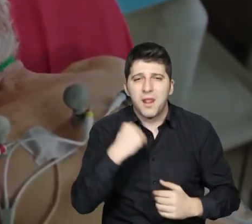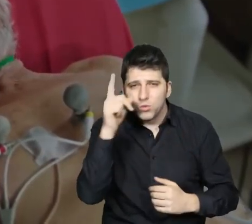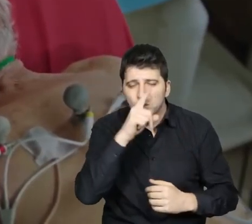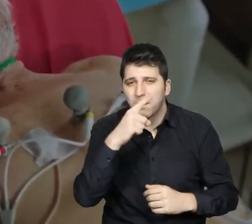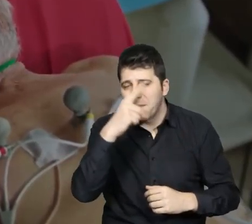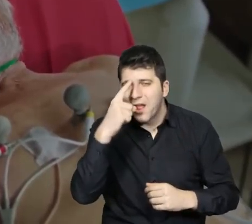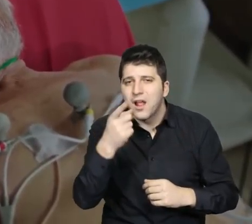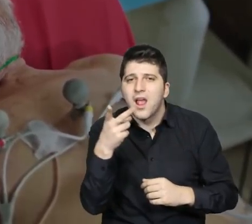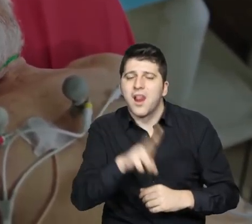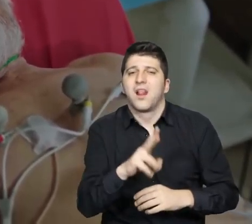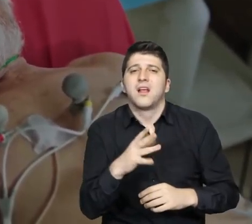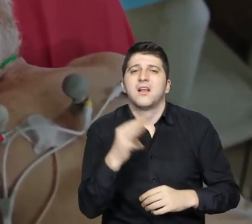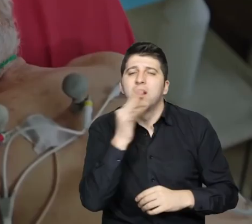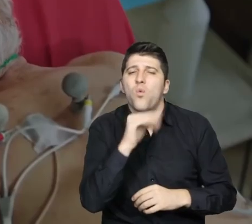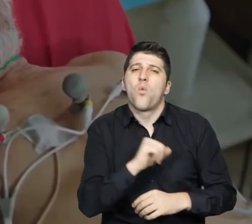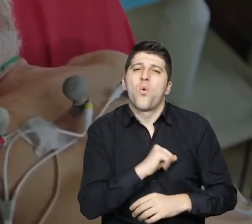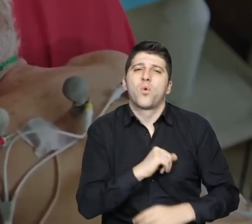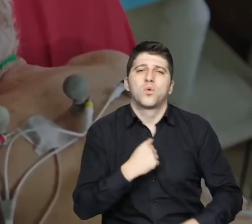kaybedecektik.